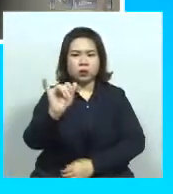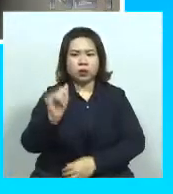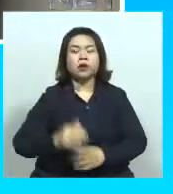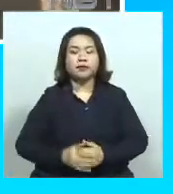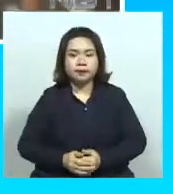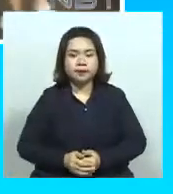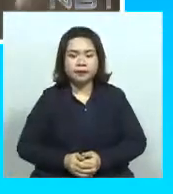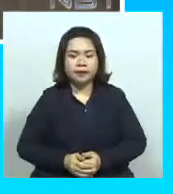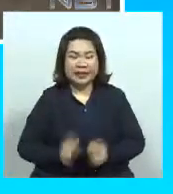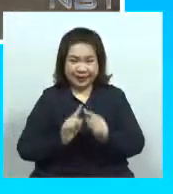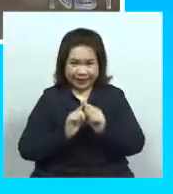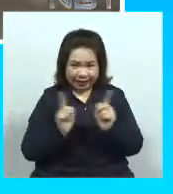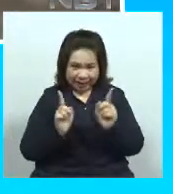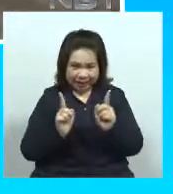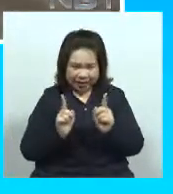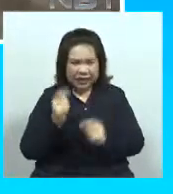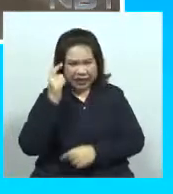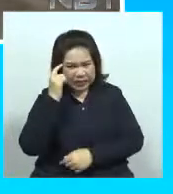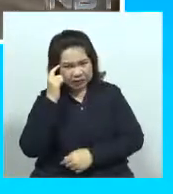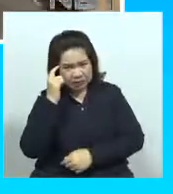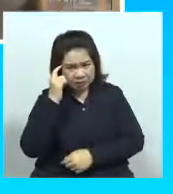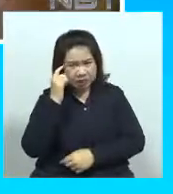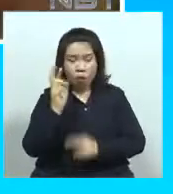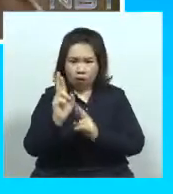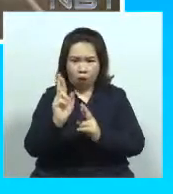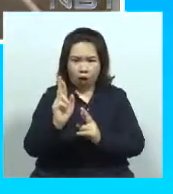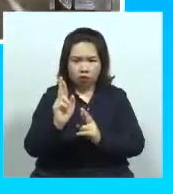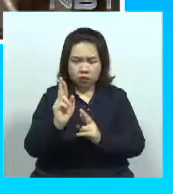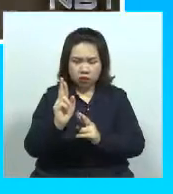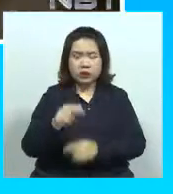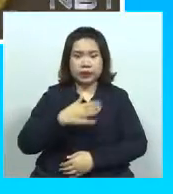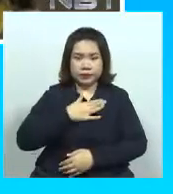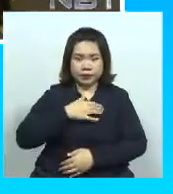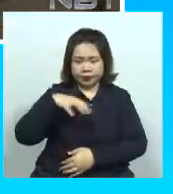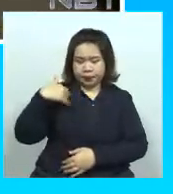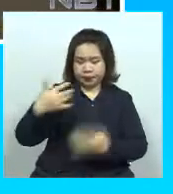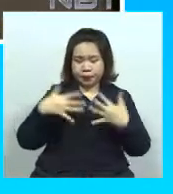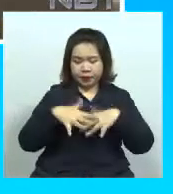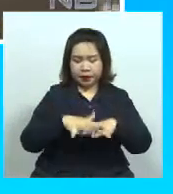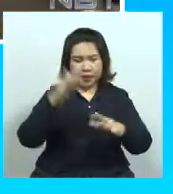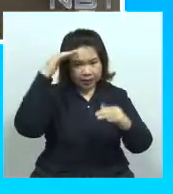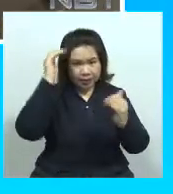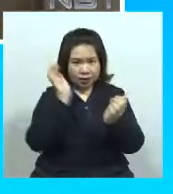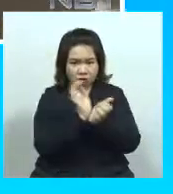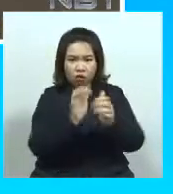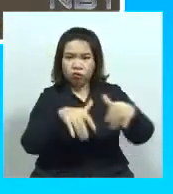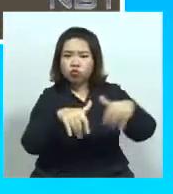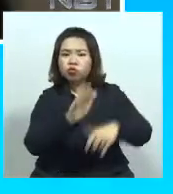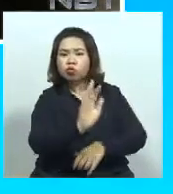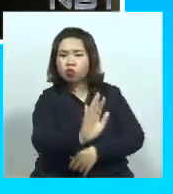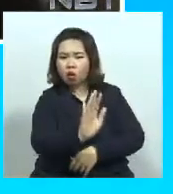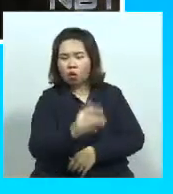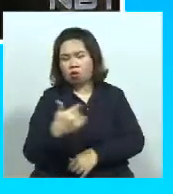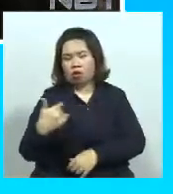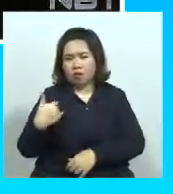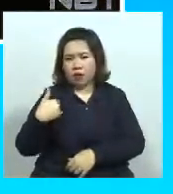ครับ แต่ว่าเพื่อความไม่ประมาทเราก็ทางศาลกงสุลใหญ่ก็ได้มีการประสานงานอย่างใกล้ชิดกับเจ้าหน้าที่ตำรวจท้องถิ่นนะครับรวมทั้งท